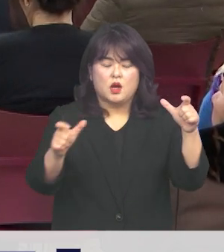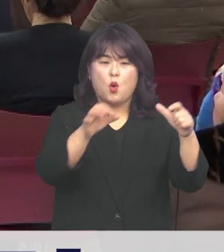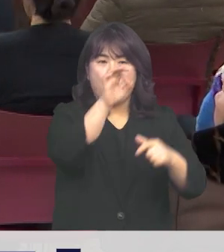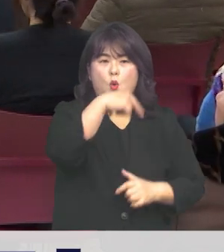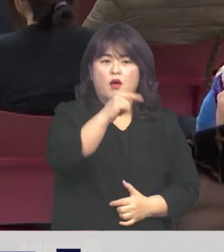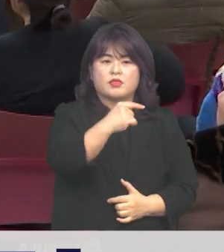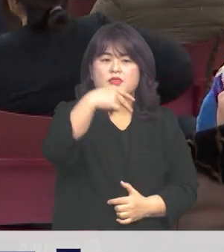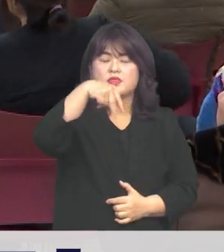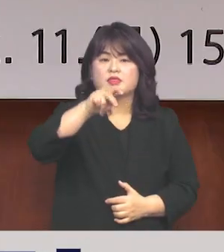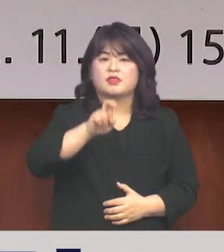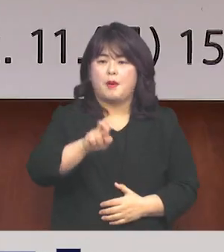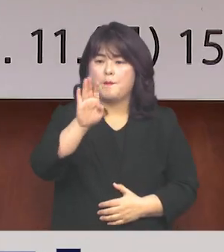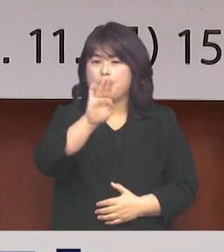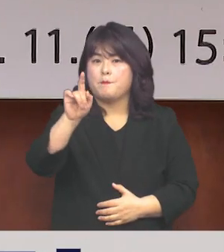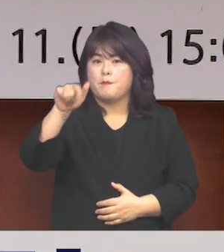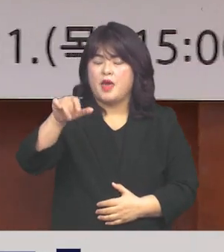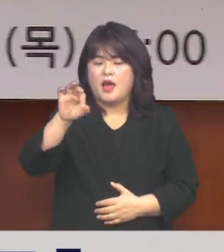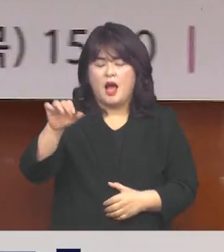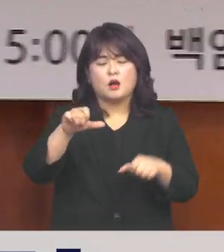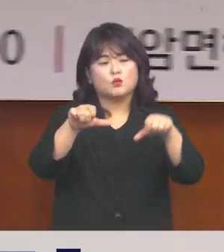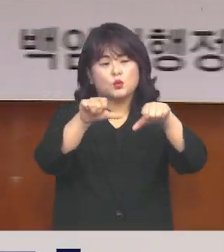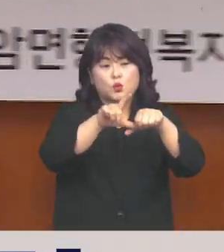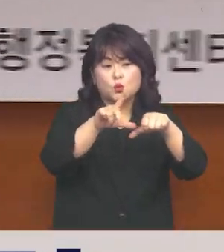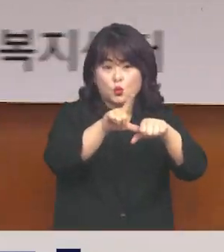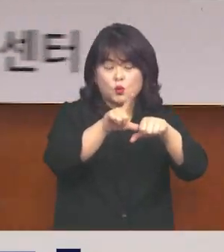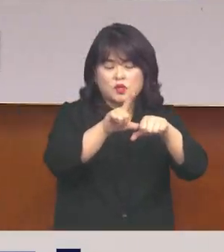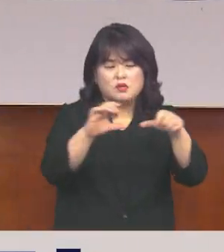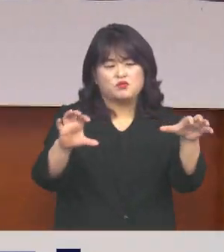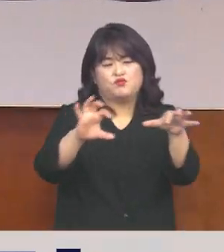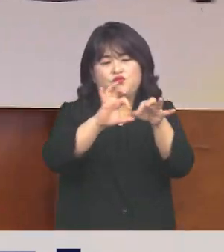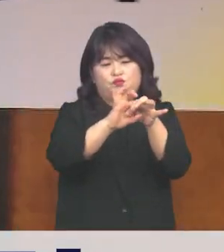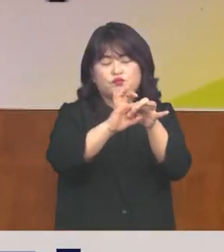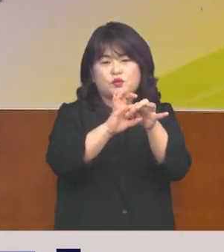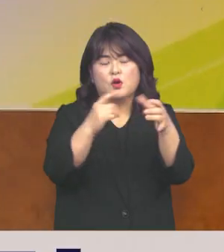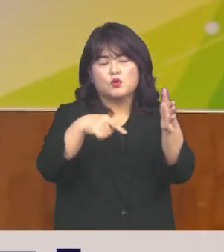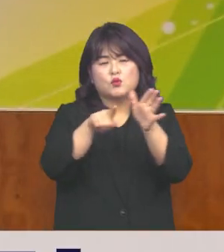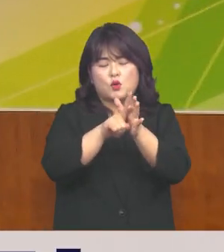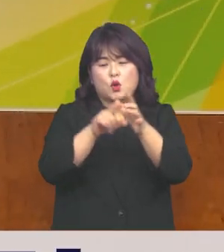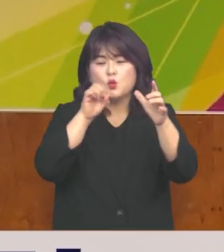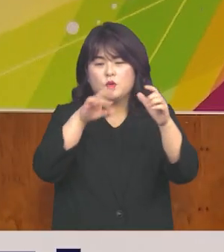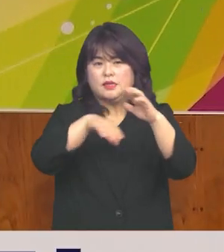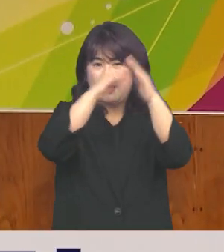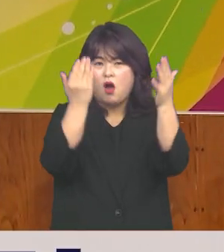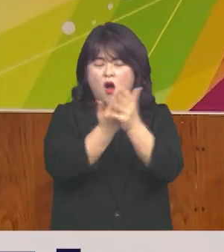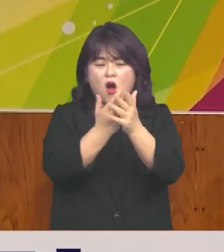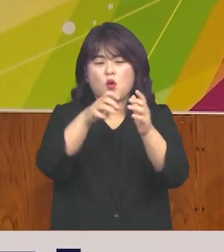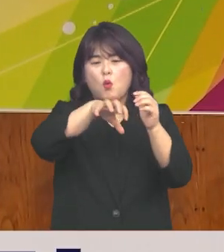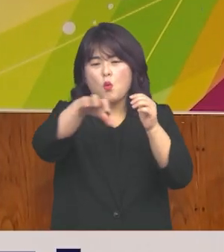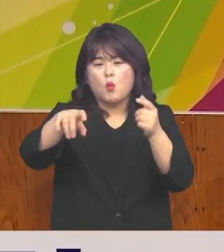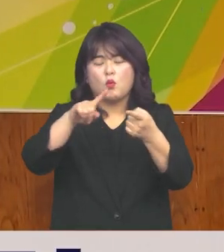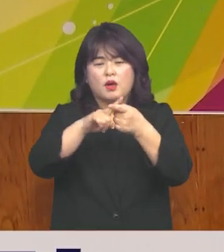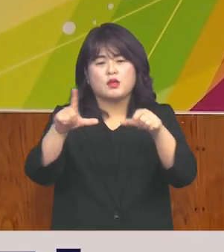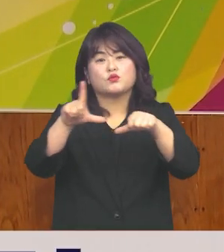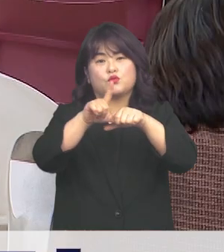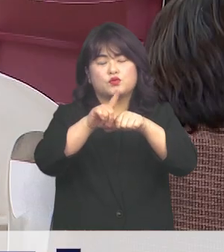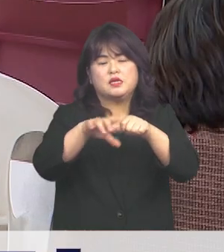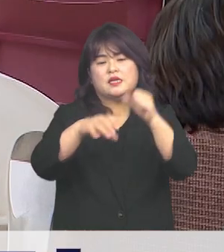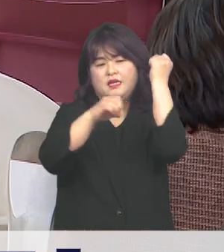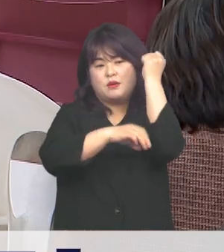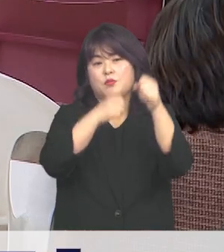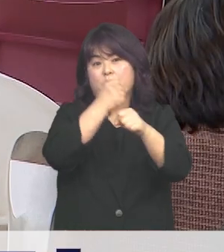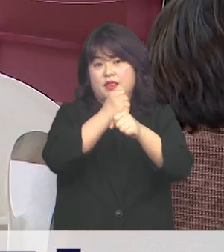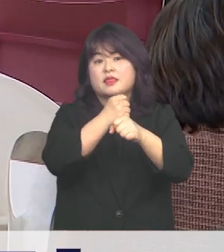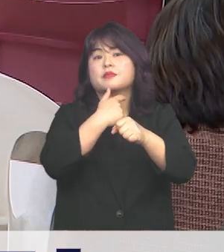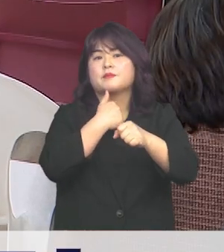용인특례시가 원산 백안면 주요 지역에 도시가스를 공급하면서 용인 전 지역 도시가스 공급 기반을 마련했습니다.